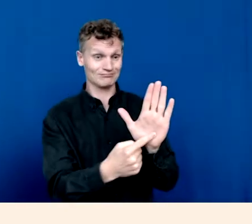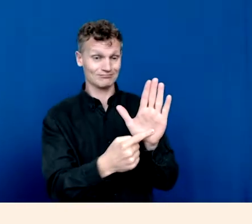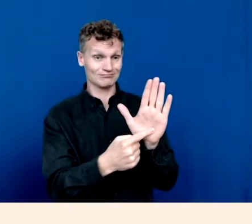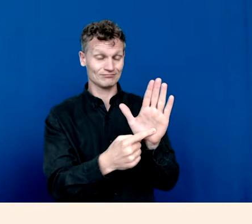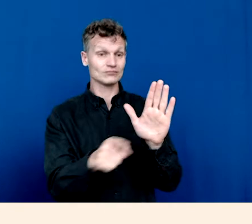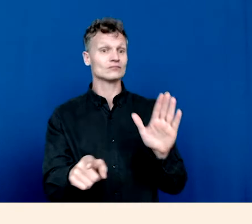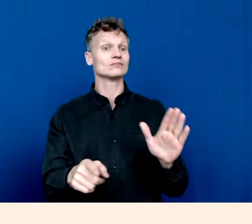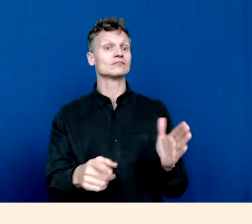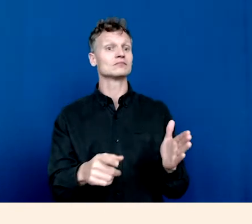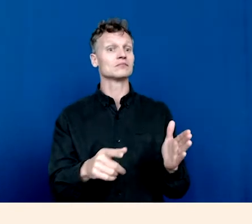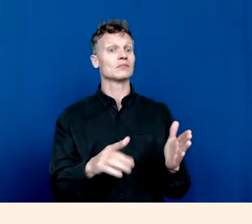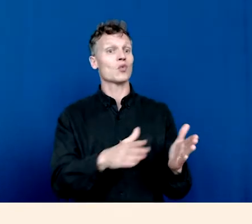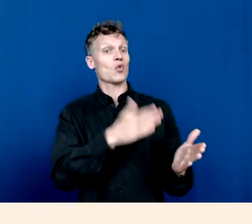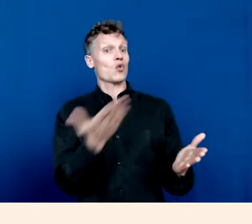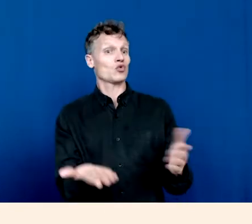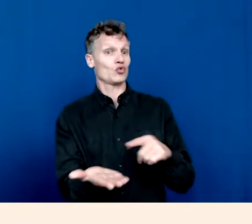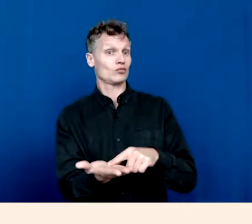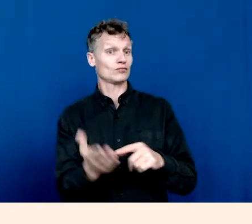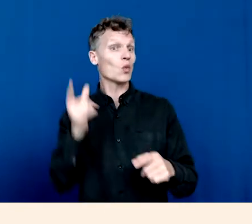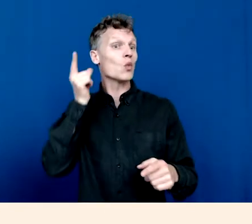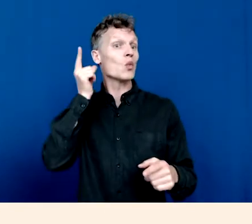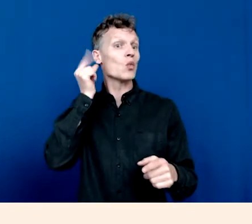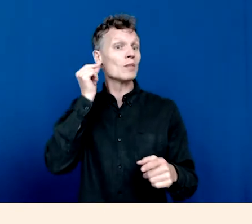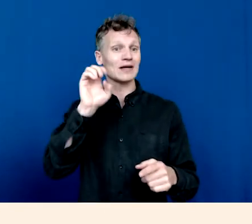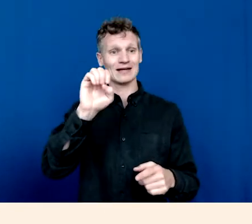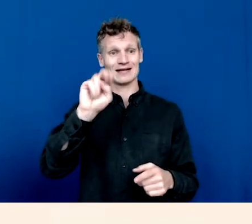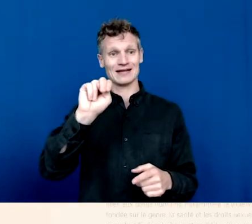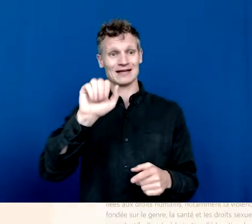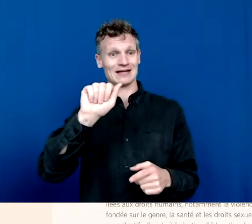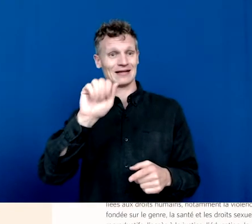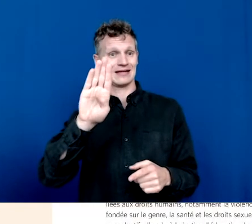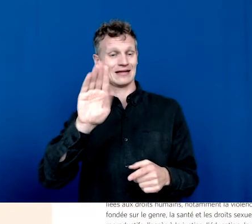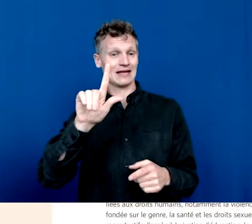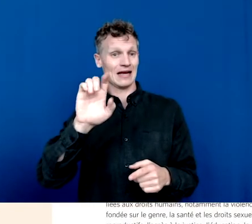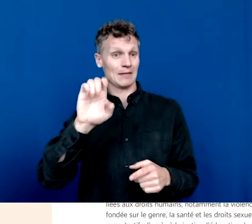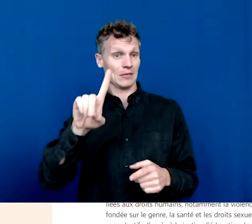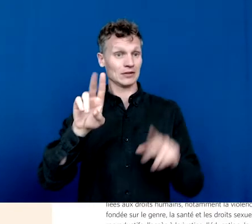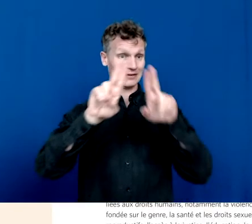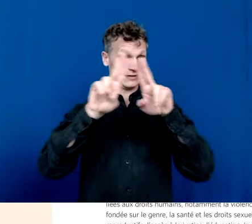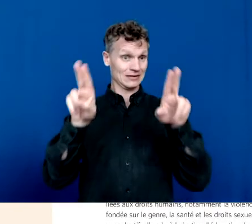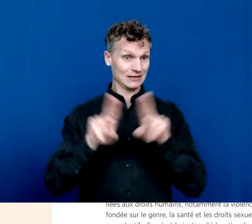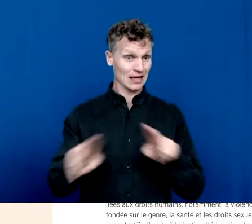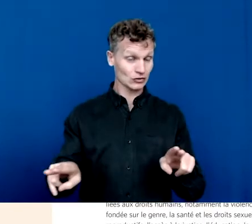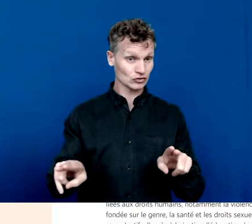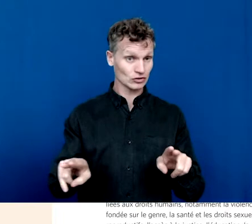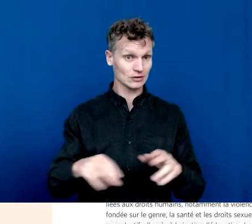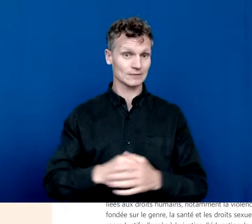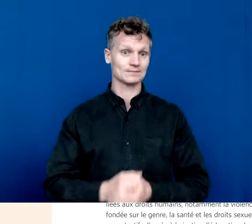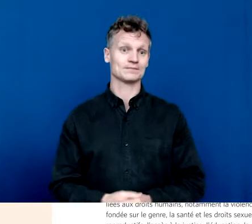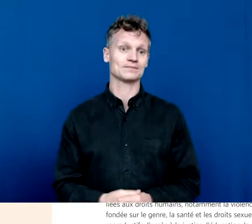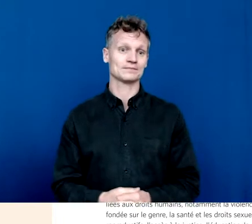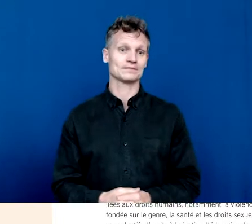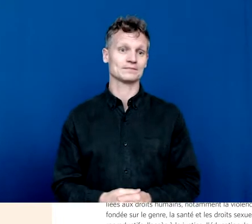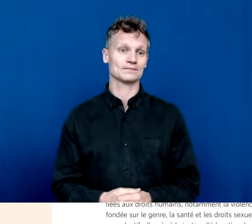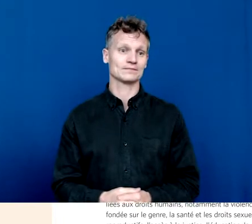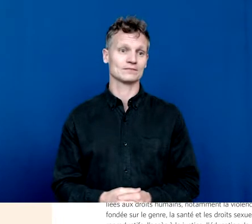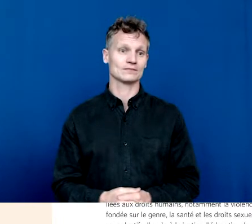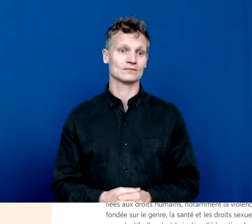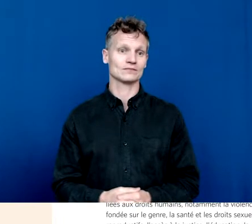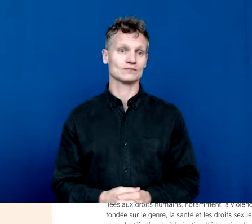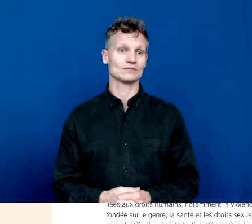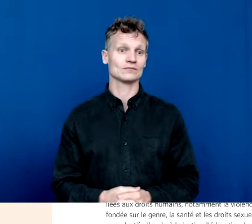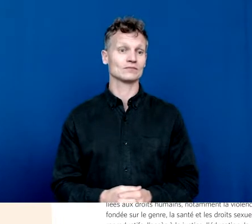et de Women Enabled International. Ces ressources et d'autres donnent des